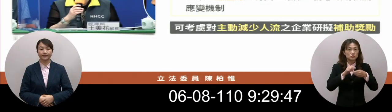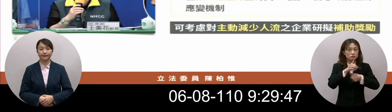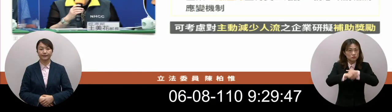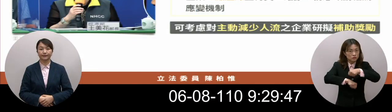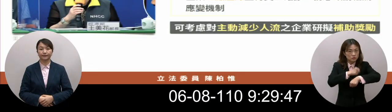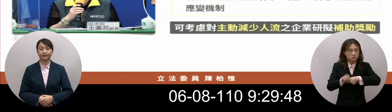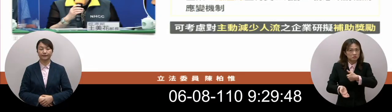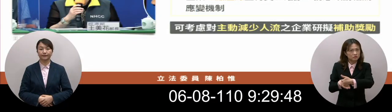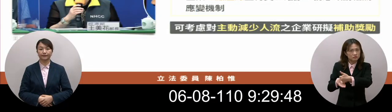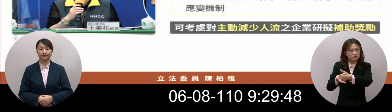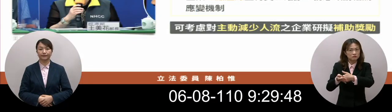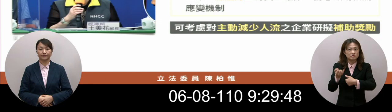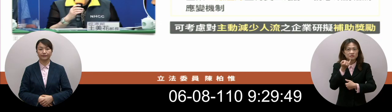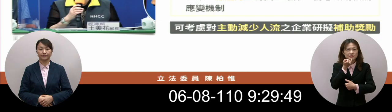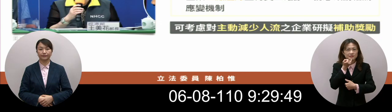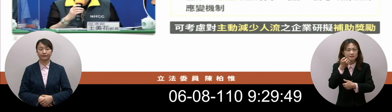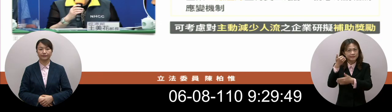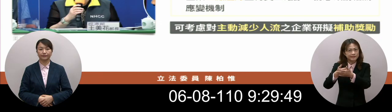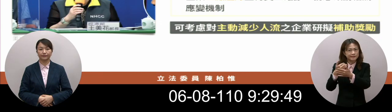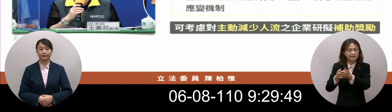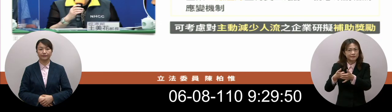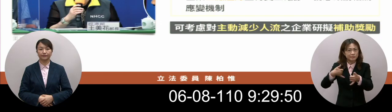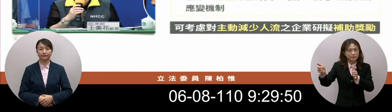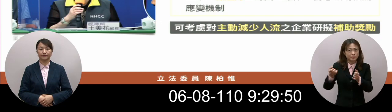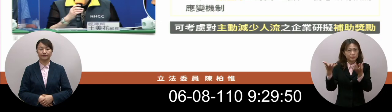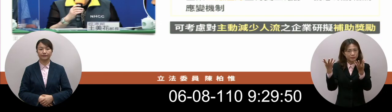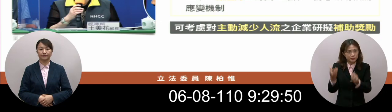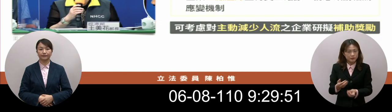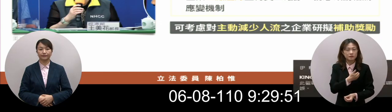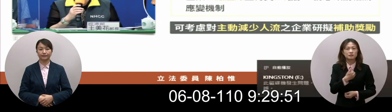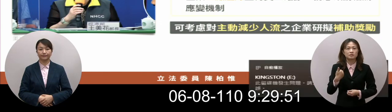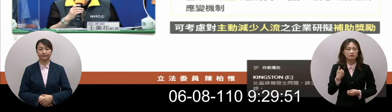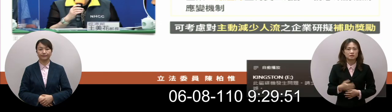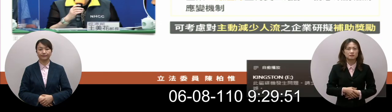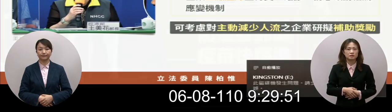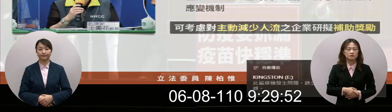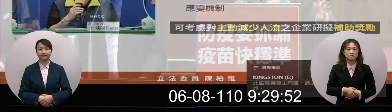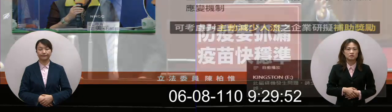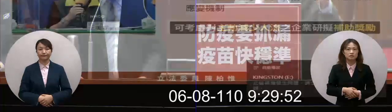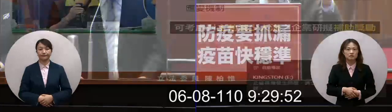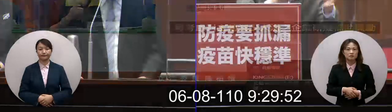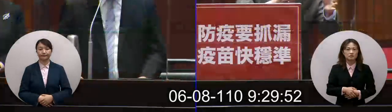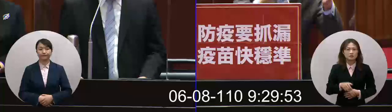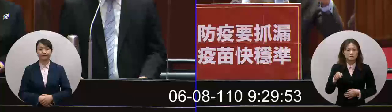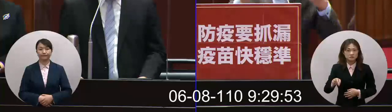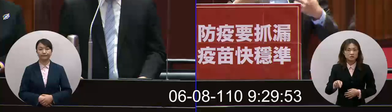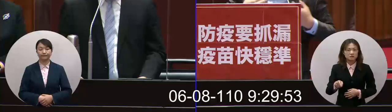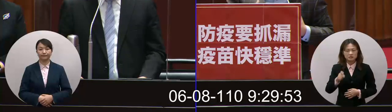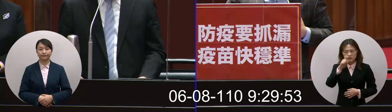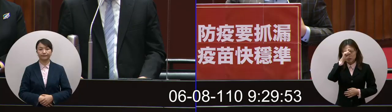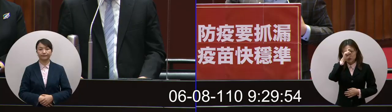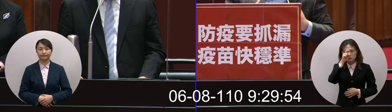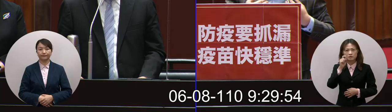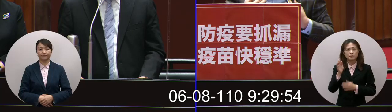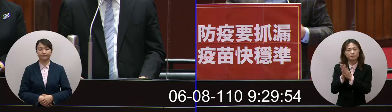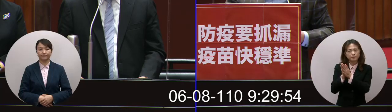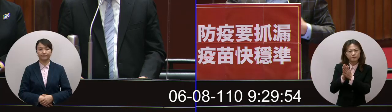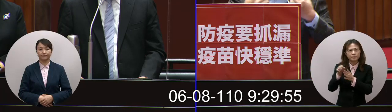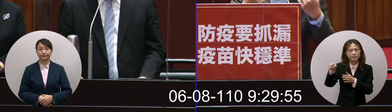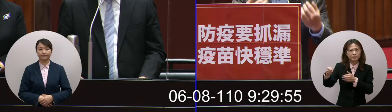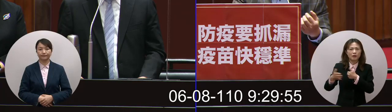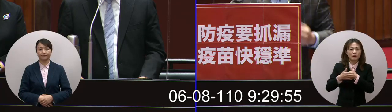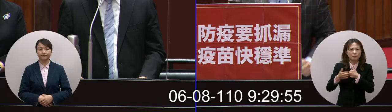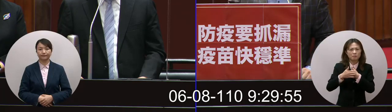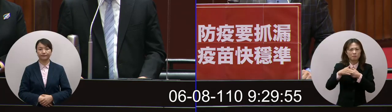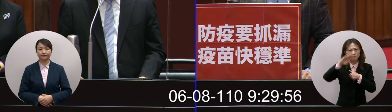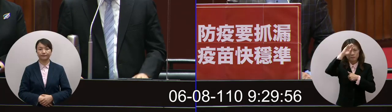少人流。你后边要处理啊，所有的部会首长拢直接处理啊嘛。真是事情，吼，拜托这个厂商替咱预防，啊，咱有一挂